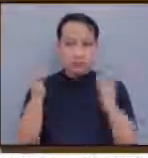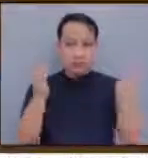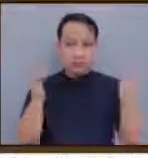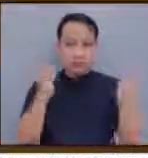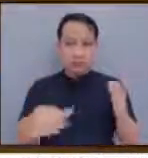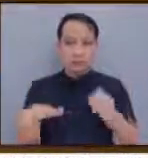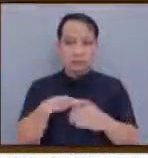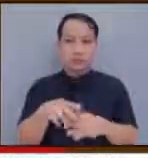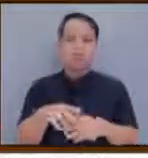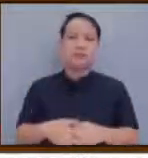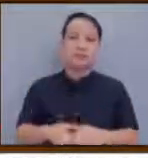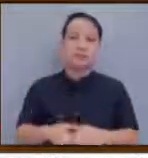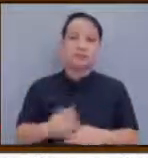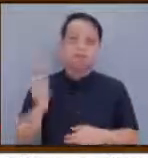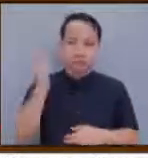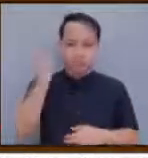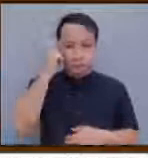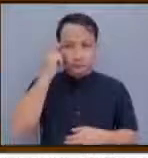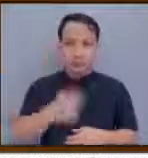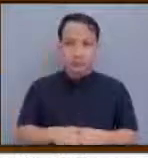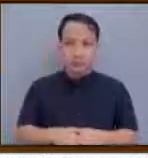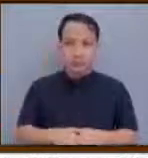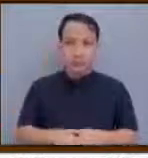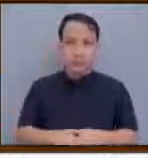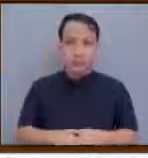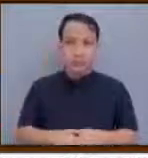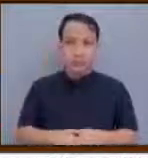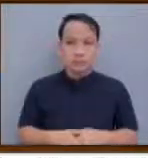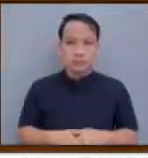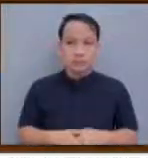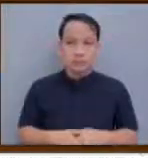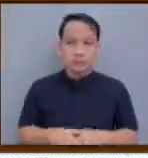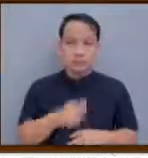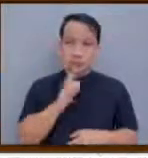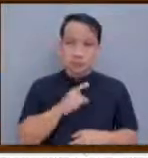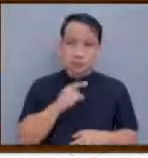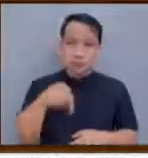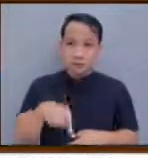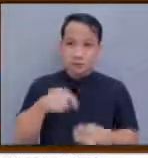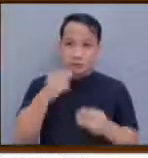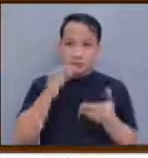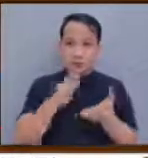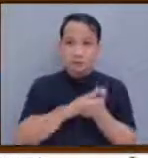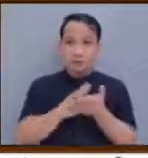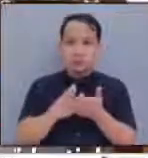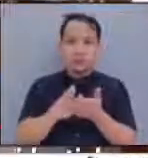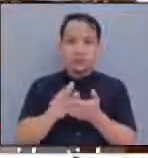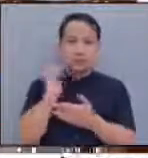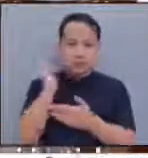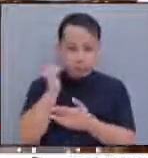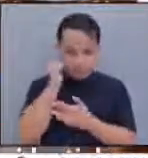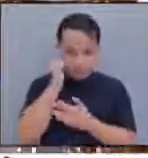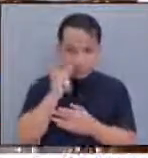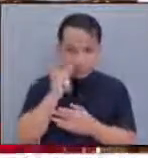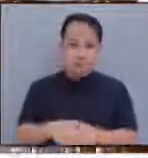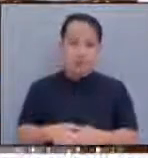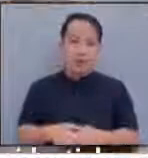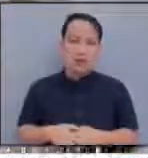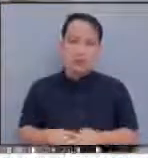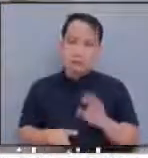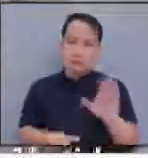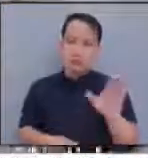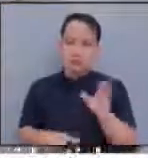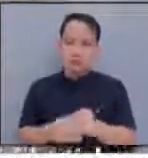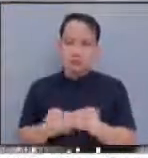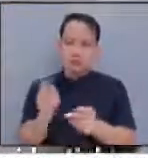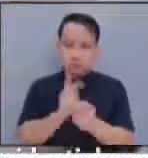pamahalaan. I assure you, this will be a clean government. Hindi man perpekto ang